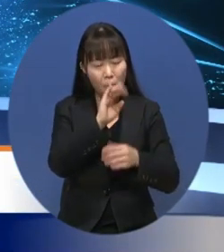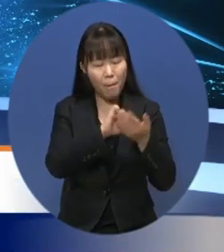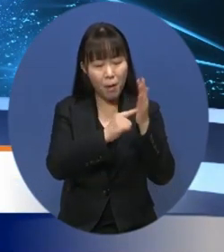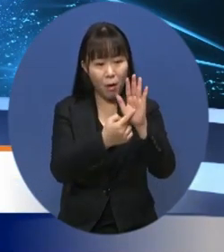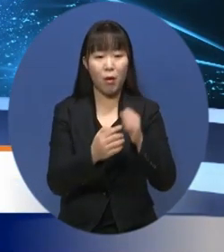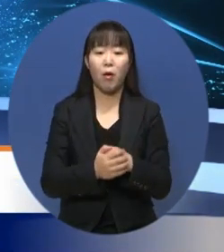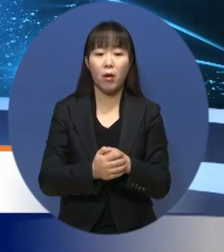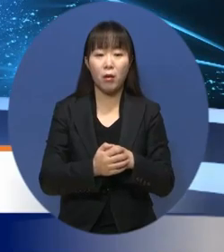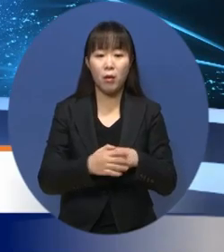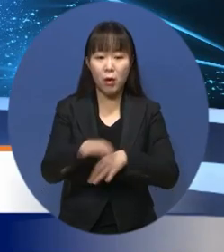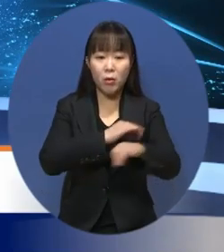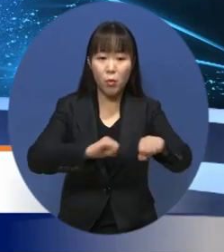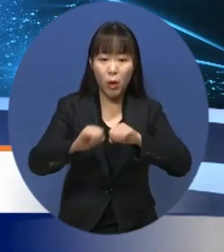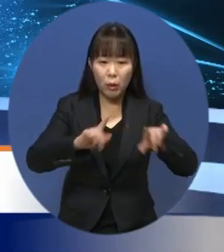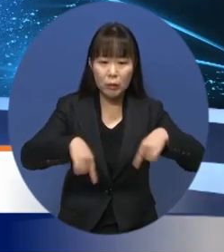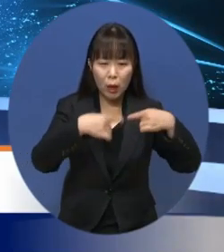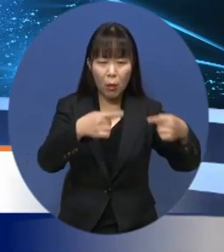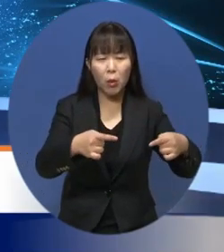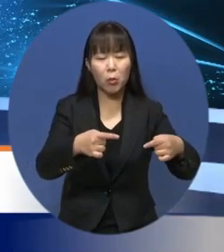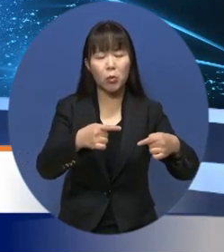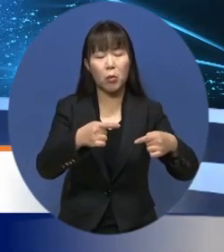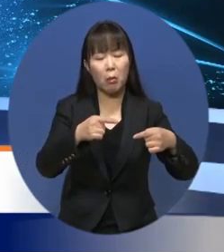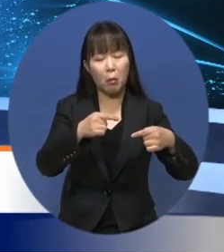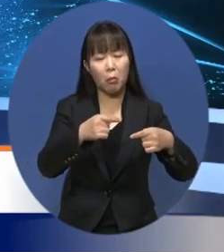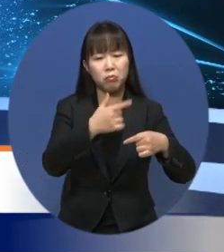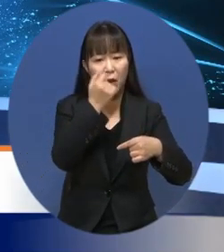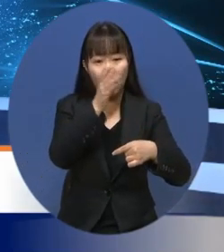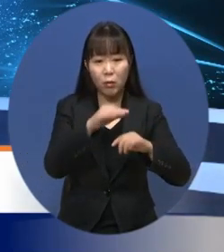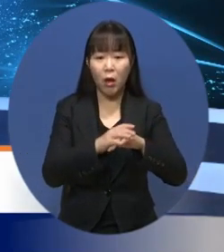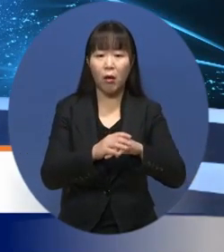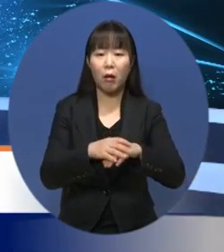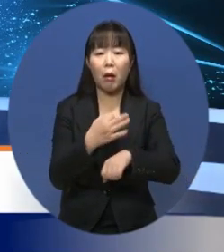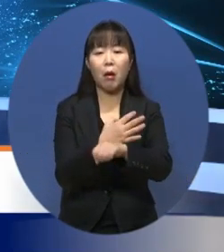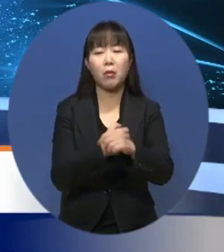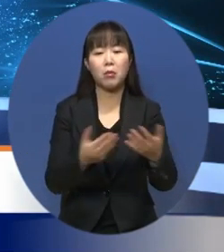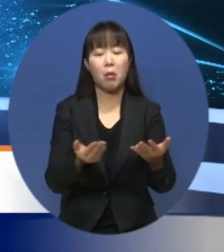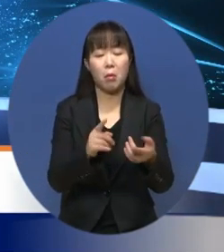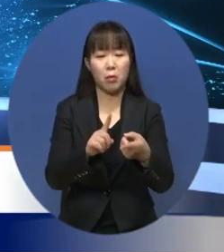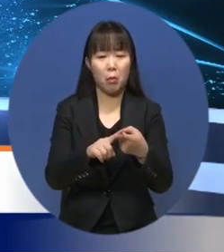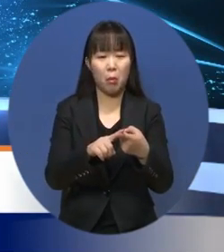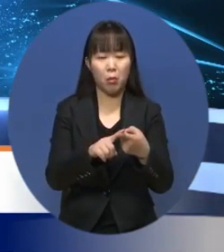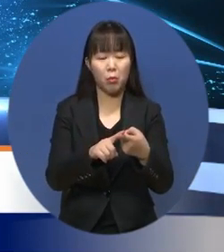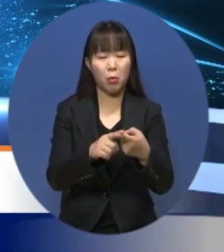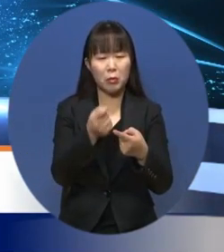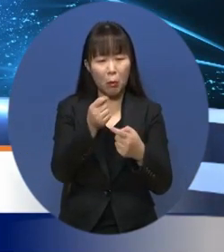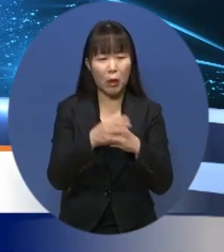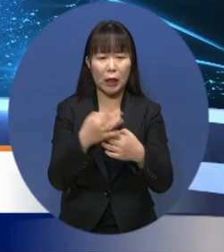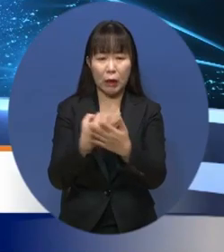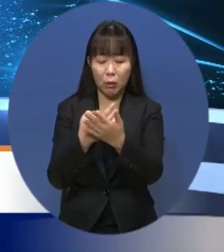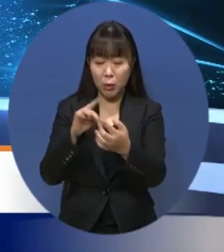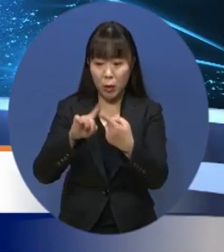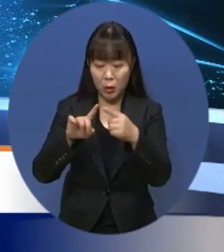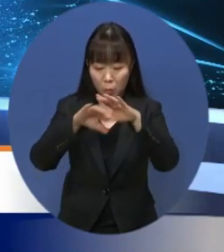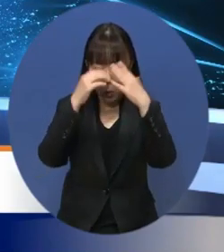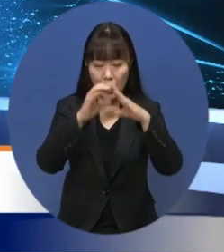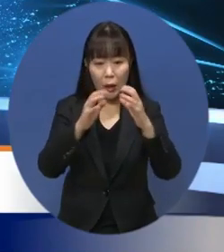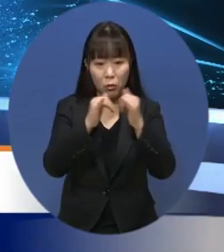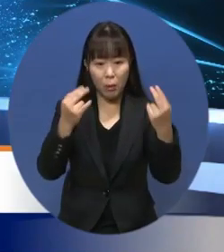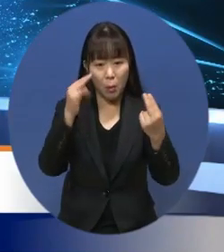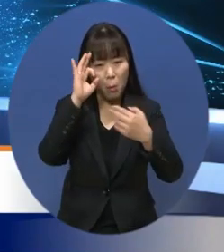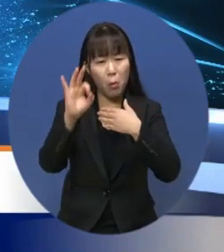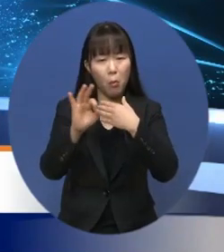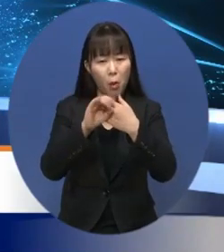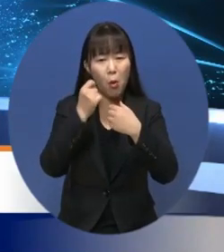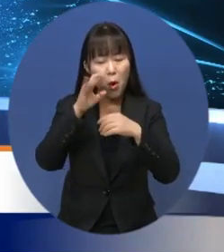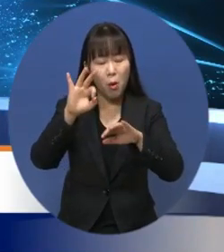경제활동 참가율 자체도 낮은데 단순노무 종사자 비율이 높고 임금 역시 전체 인구와 비교했을 때 월